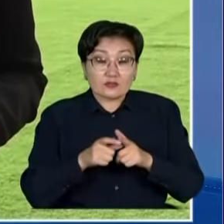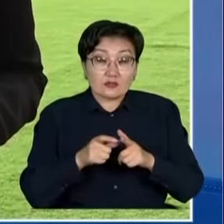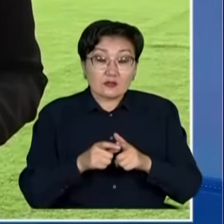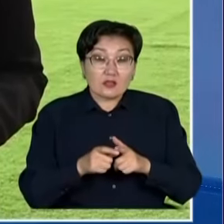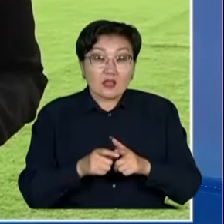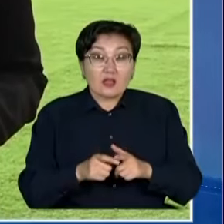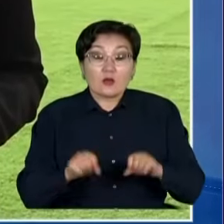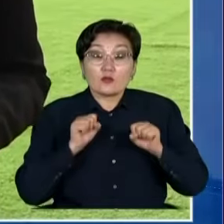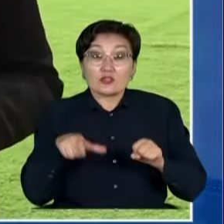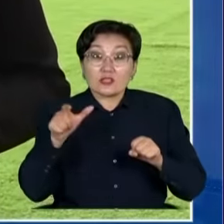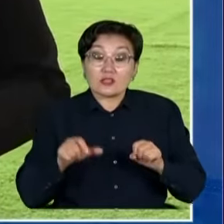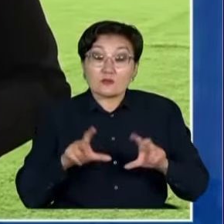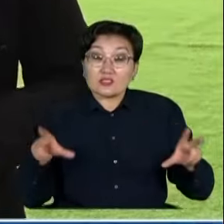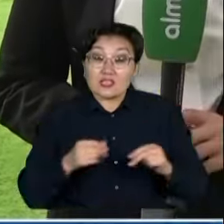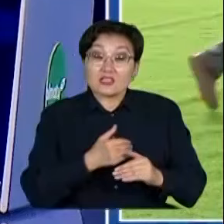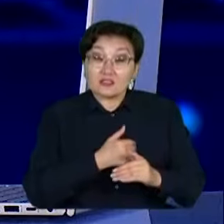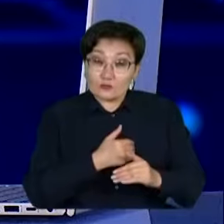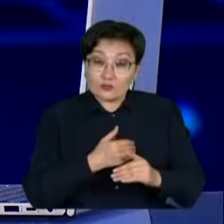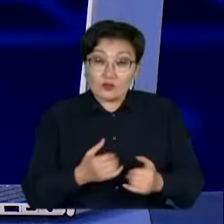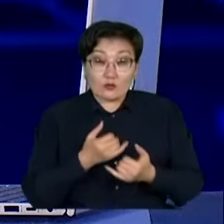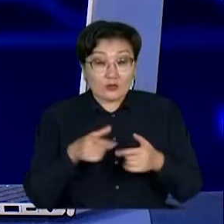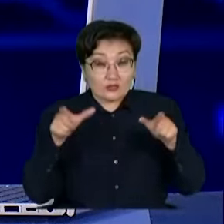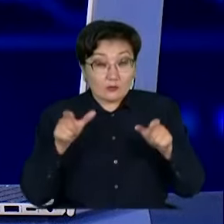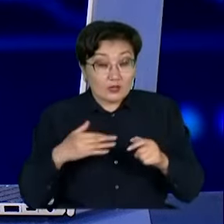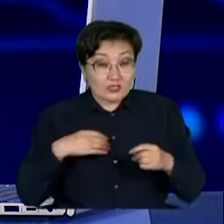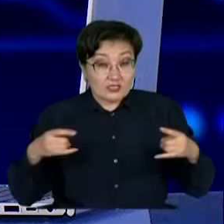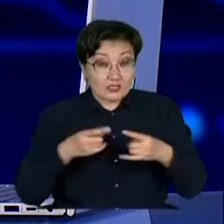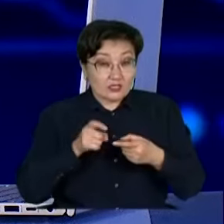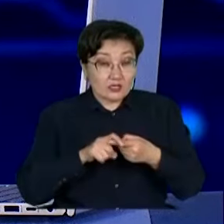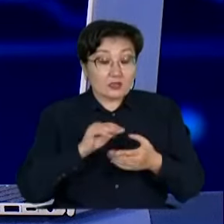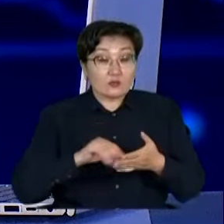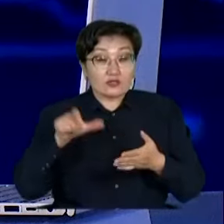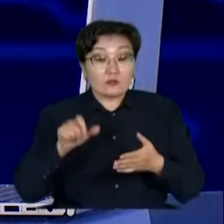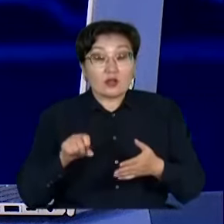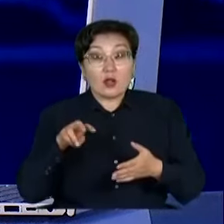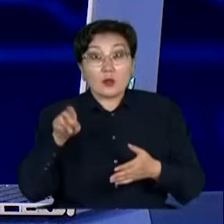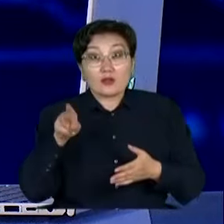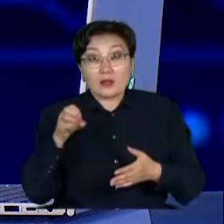рахмет. Спортшыларымызға сәттілік тілейміз. Құрметті көрермен, бізбен тікелей байланысқа шыққан әріптесім Кәмшат Мұхамеджан болды.